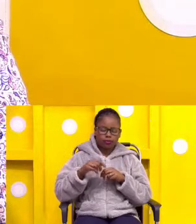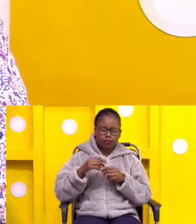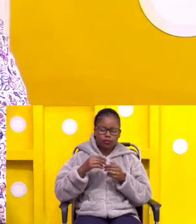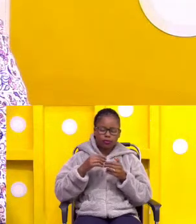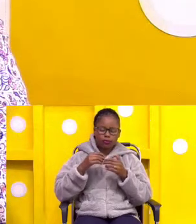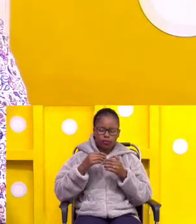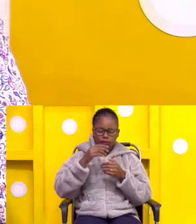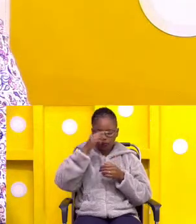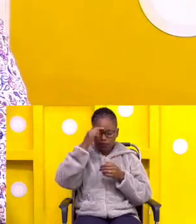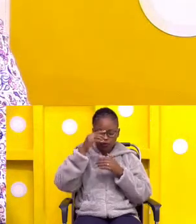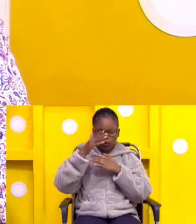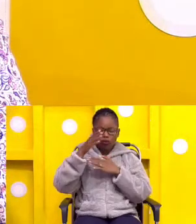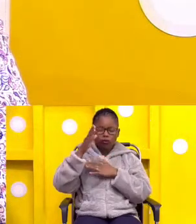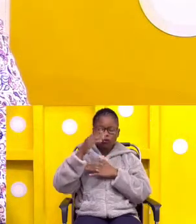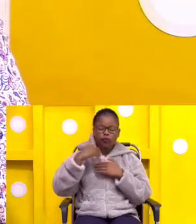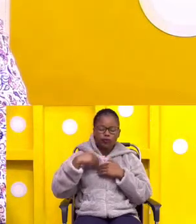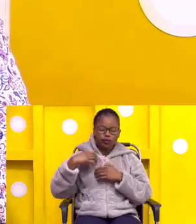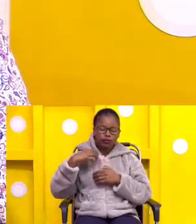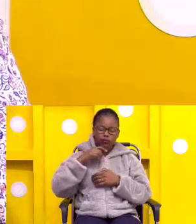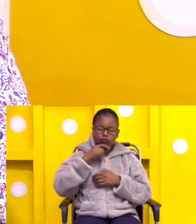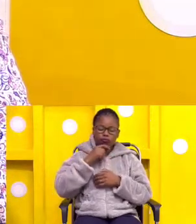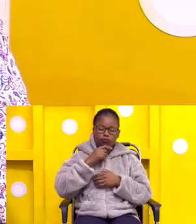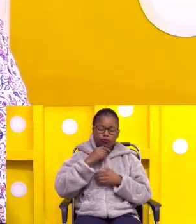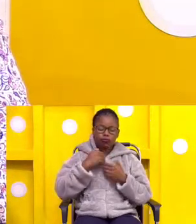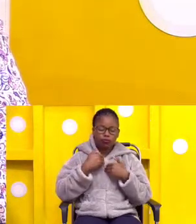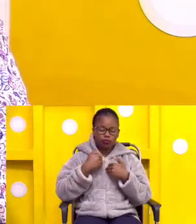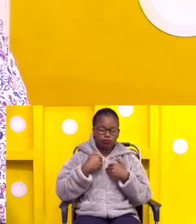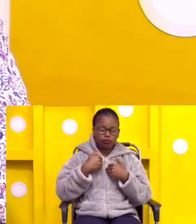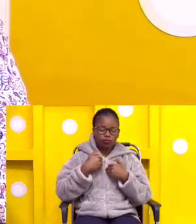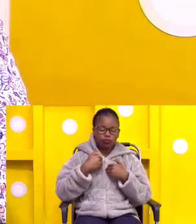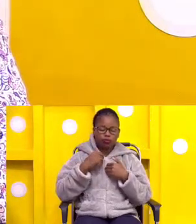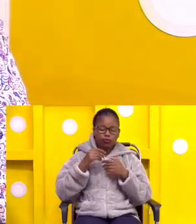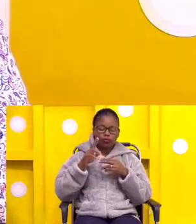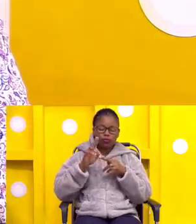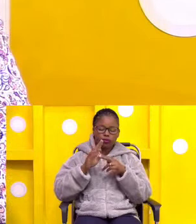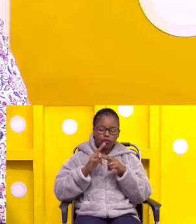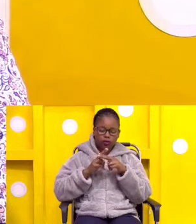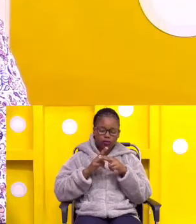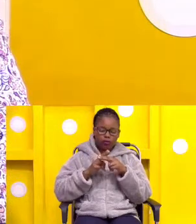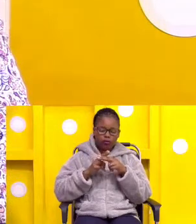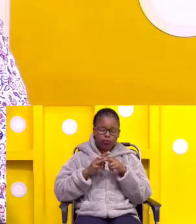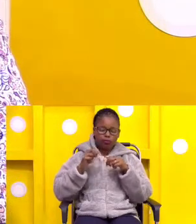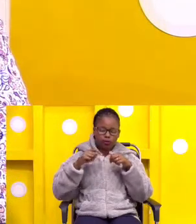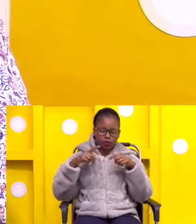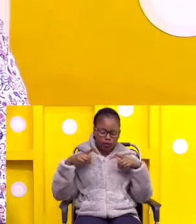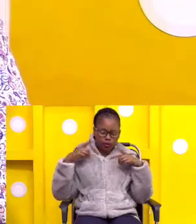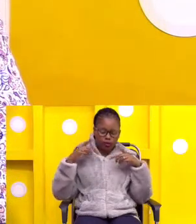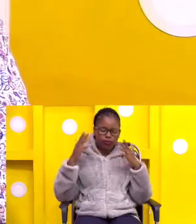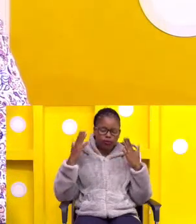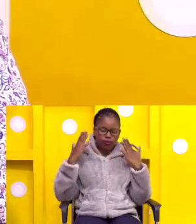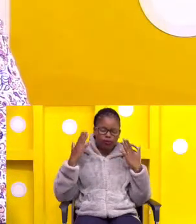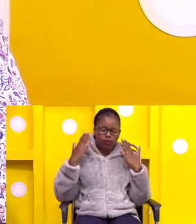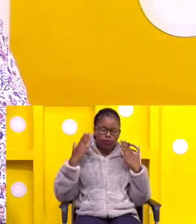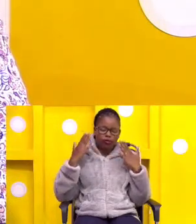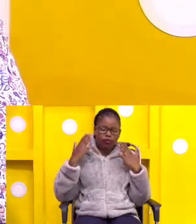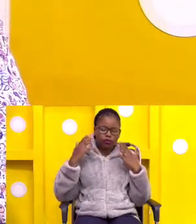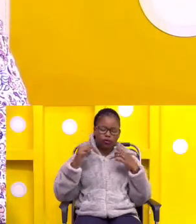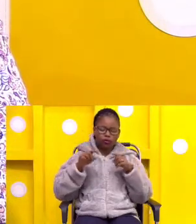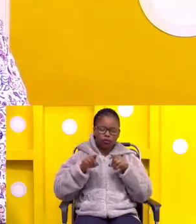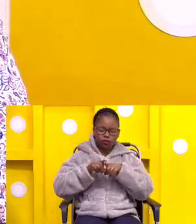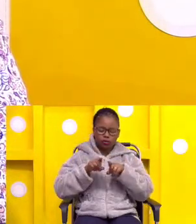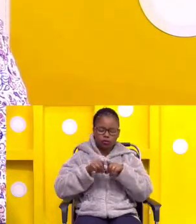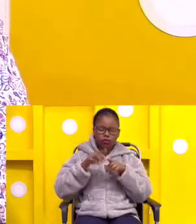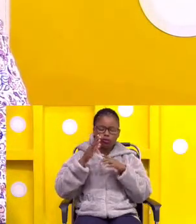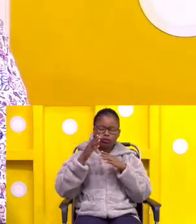thamaki njamba ĩrĩ ũrũme. Rĩtwa rĩaku rĩrotũgĩra we Ngai wa igũrũ. Rĩtwa rĩaku rĩrotũgĩra